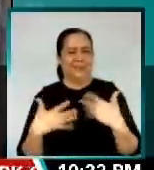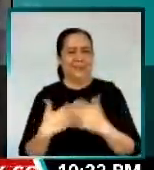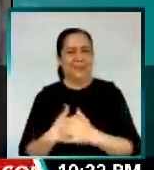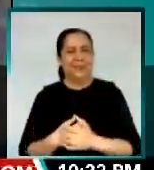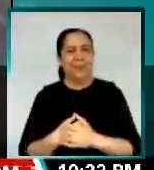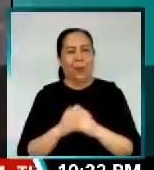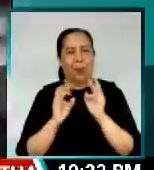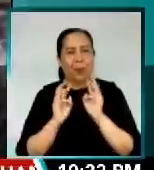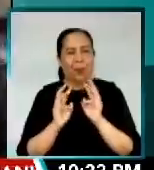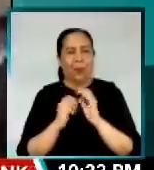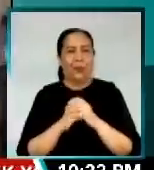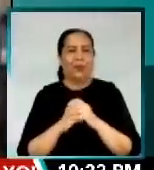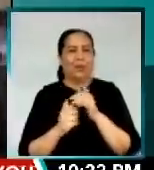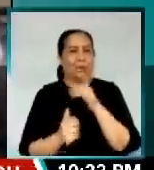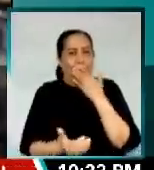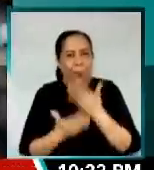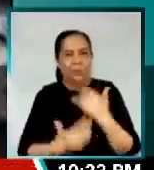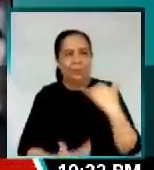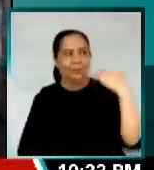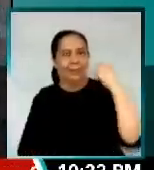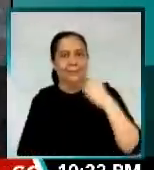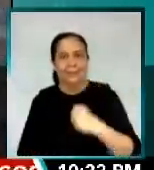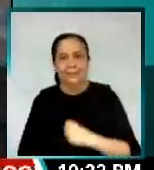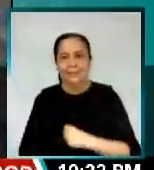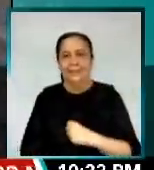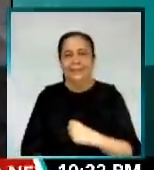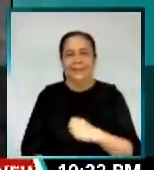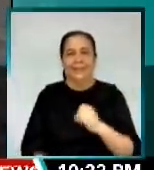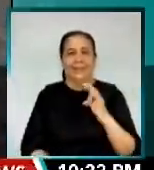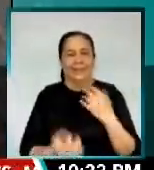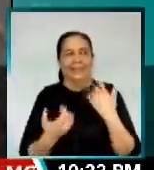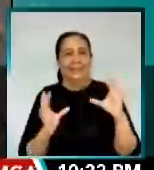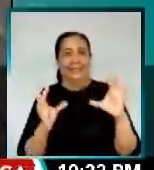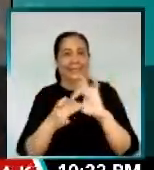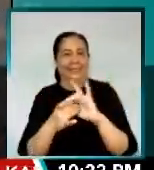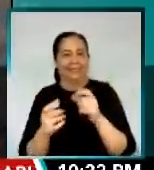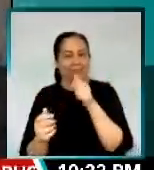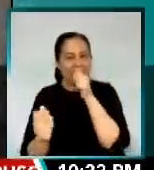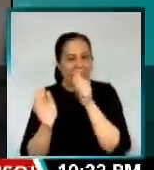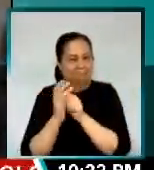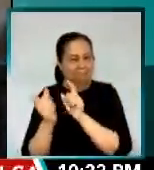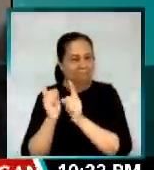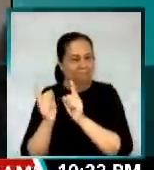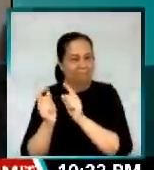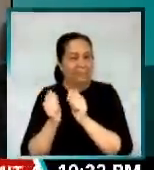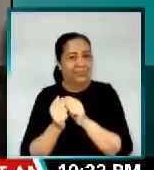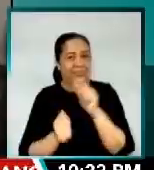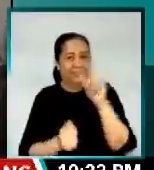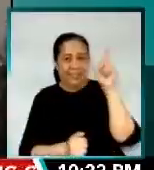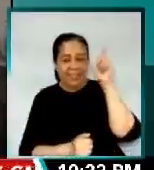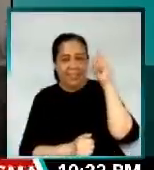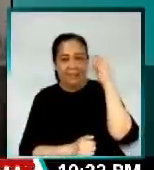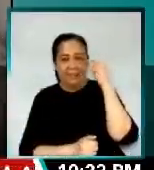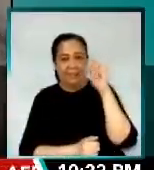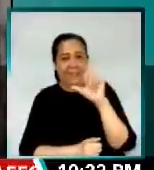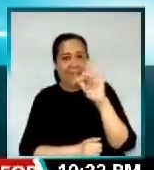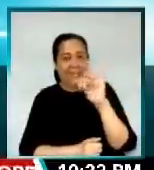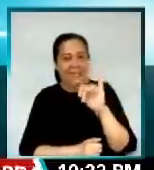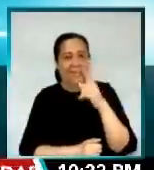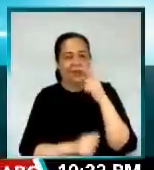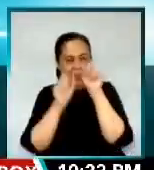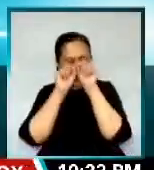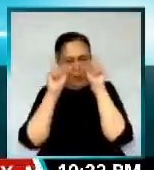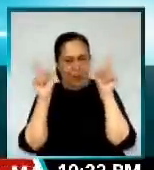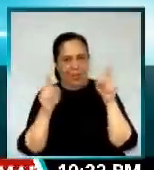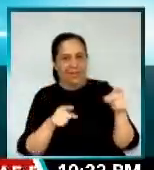Buti nag-yes. I know. Nakipagkunsyaba sa crew ang binatang si Lucky Martinez para sa sorpresa niya sa